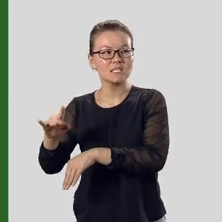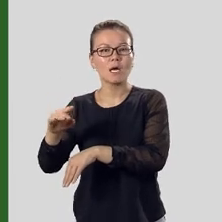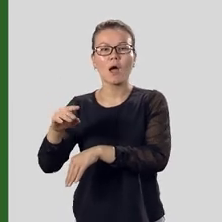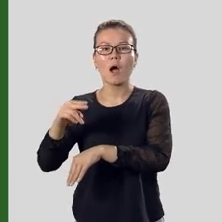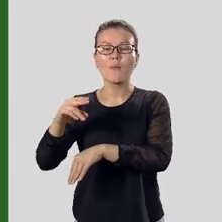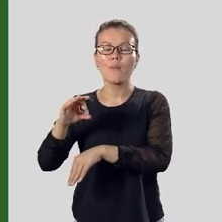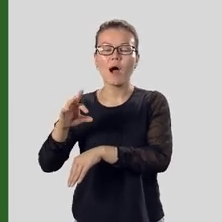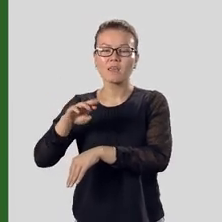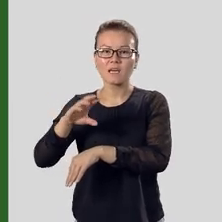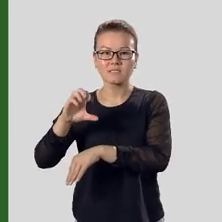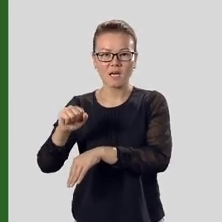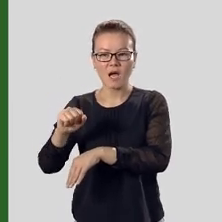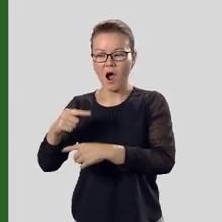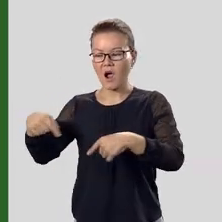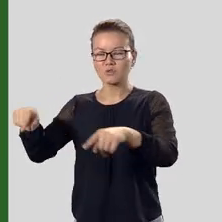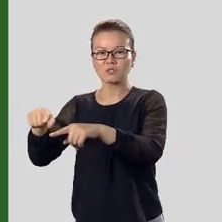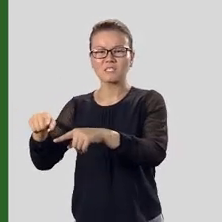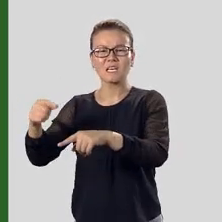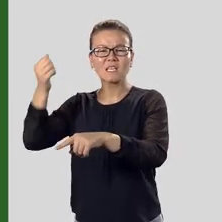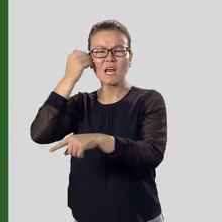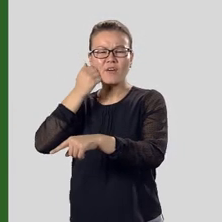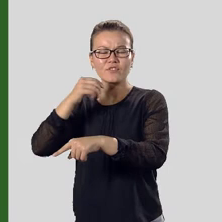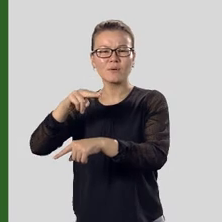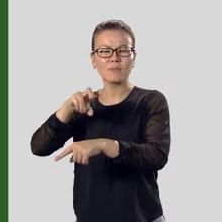пояса окружают древние платформы.